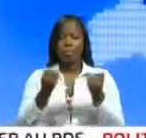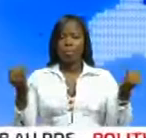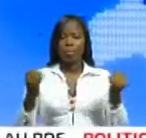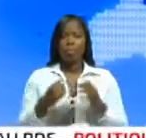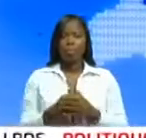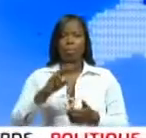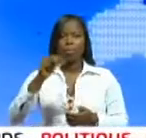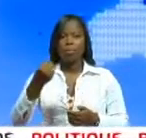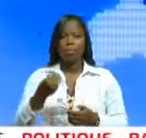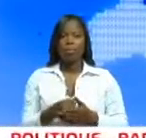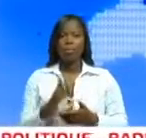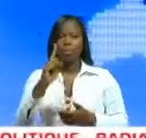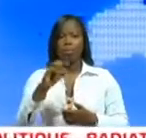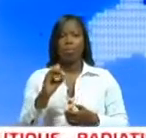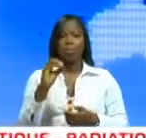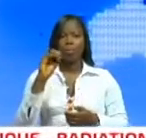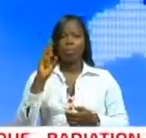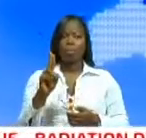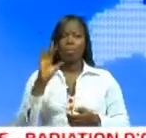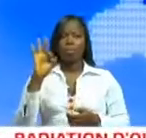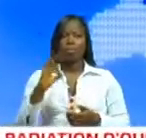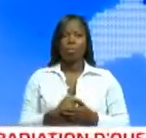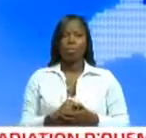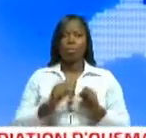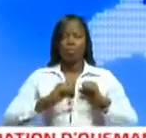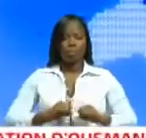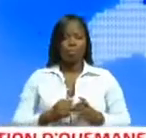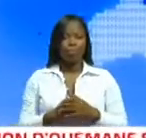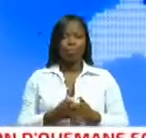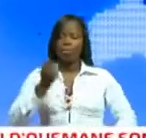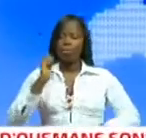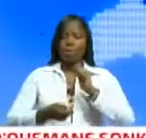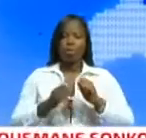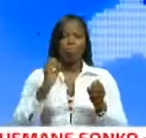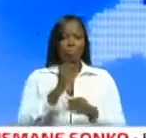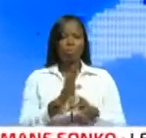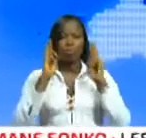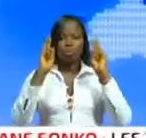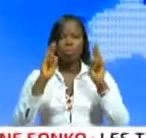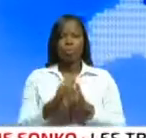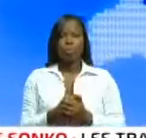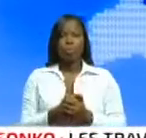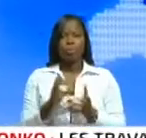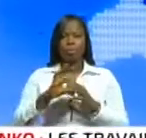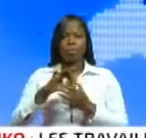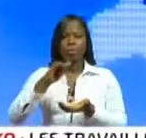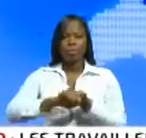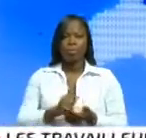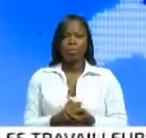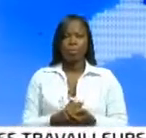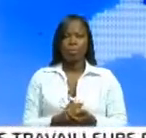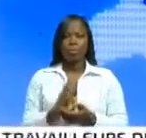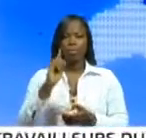peut pousser un ouf de soulagement le concours en aura finalement lieu les mandingues organisateurs de ce rite traditionnel ont